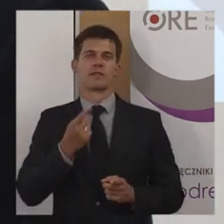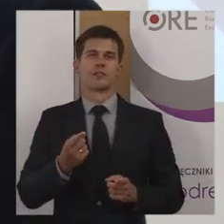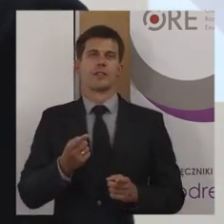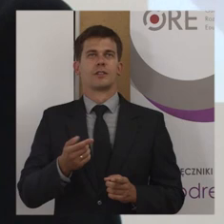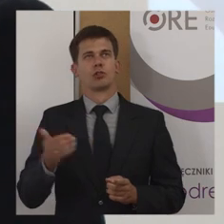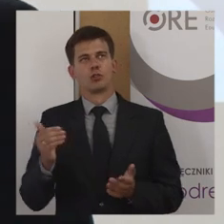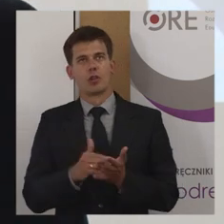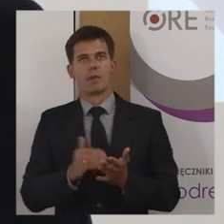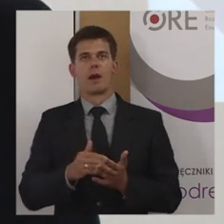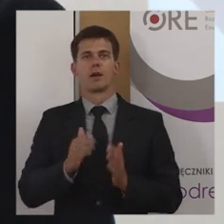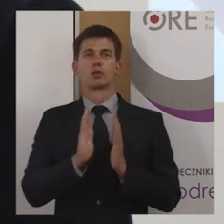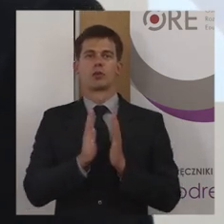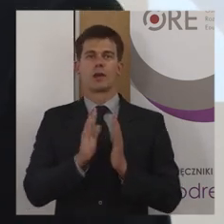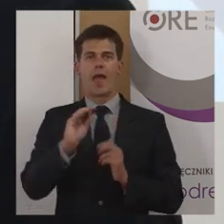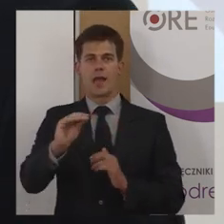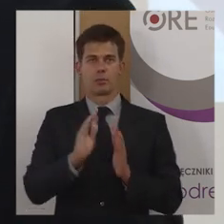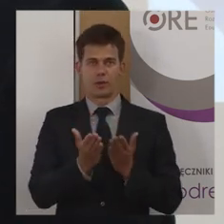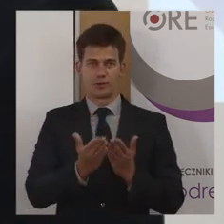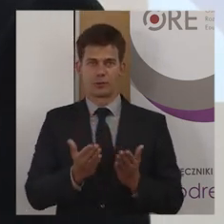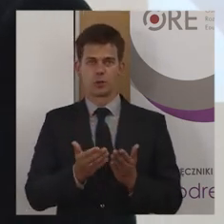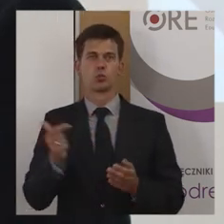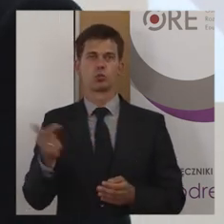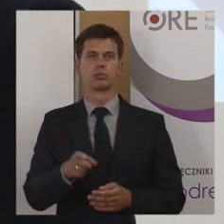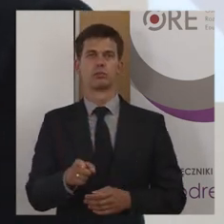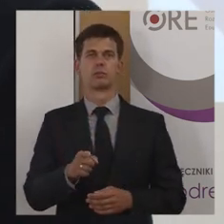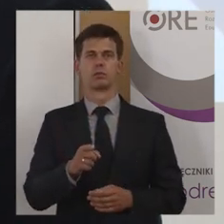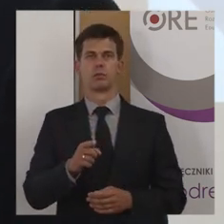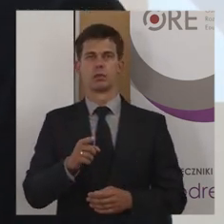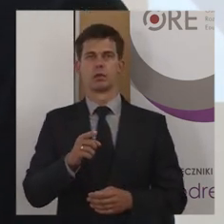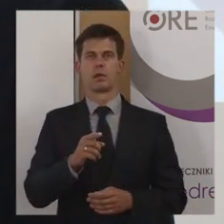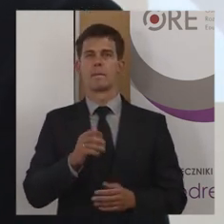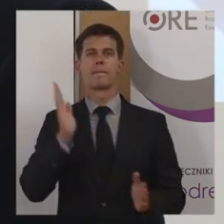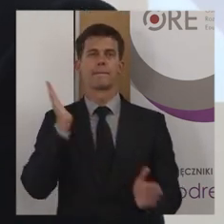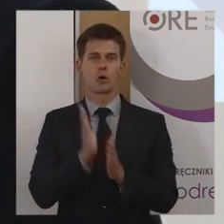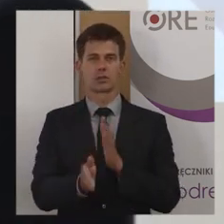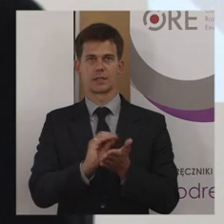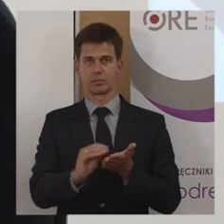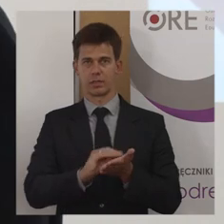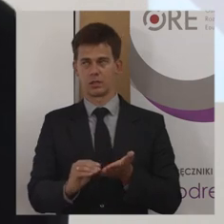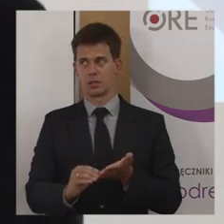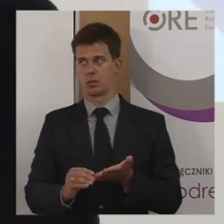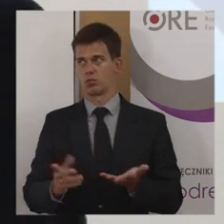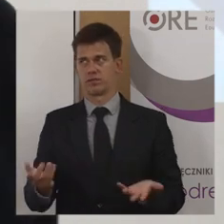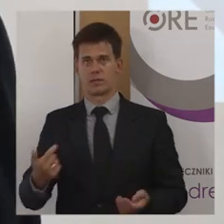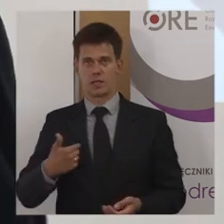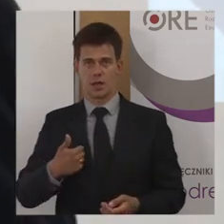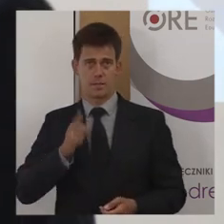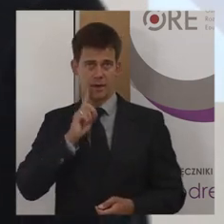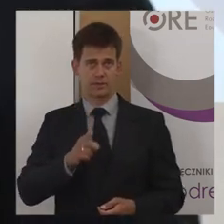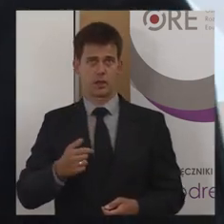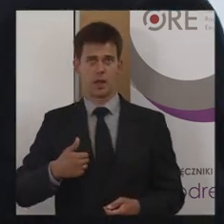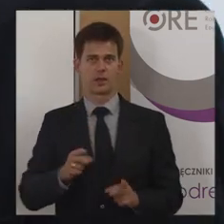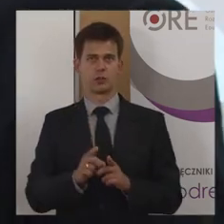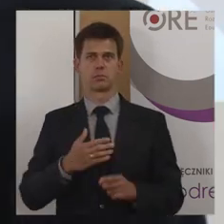napisany, zrobiony prościej, to jest absolutnie prawda. Ja też jestem tak jak Mateusz, ojcem